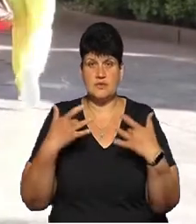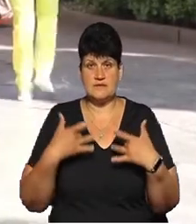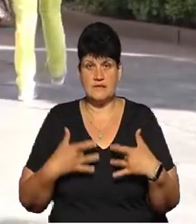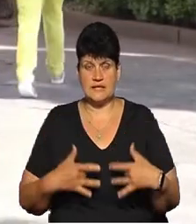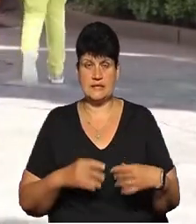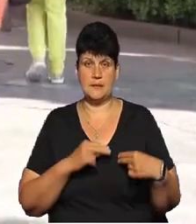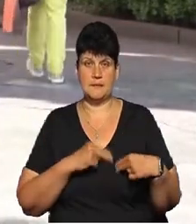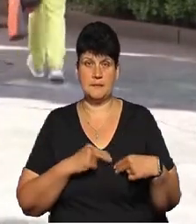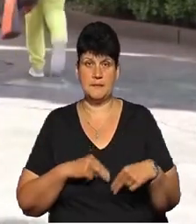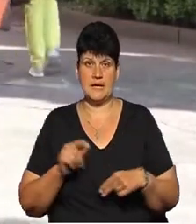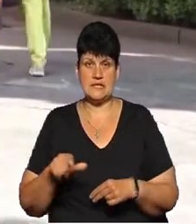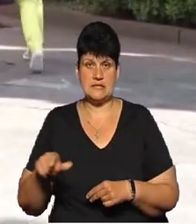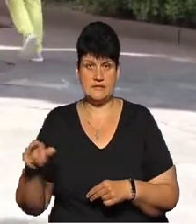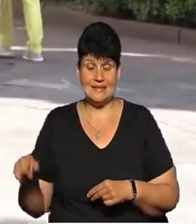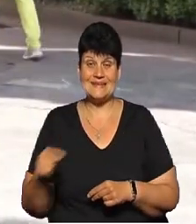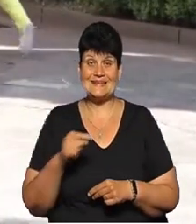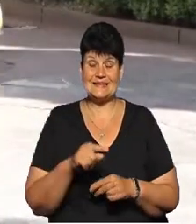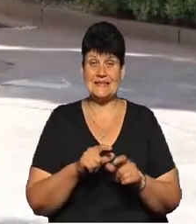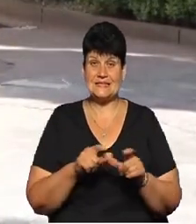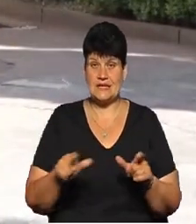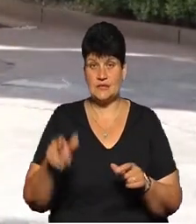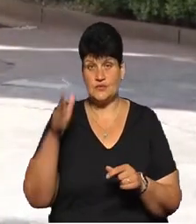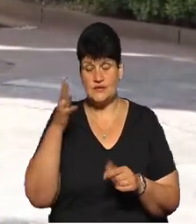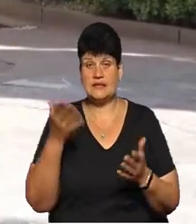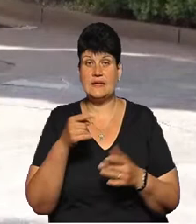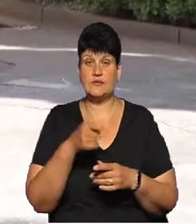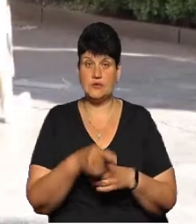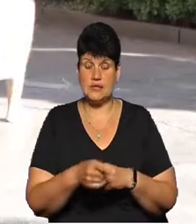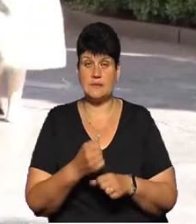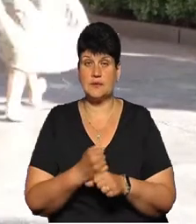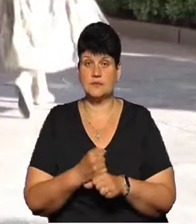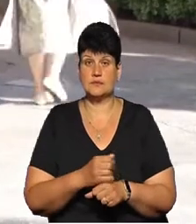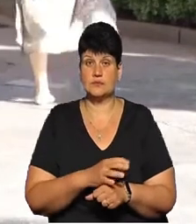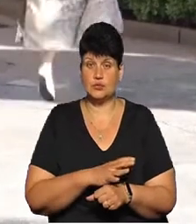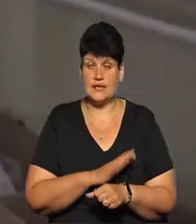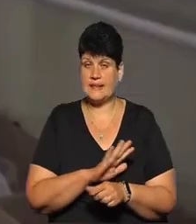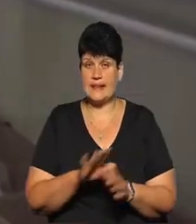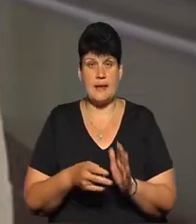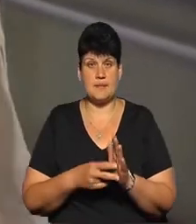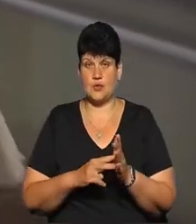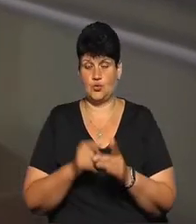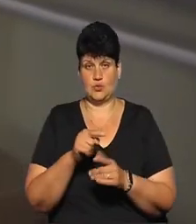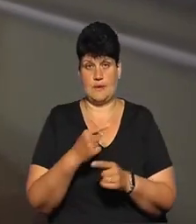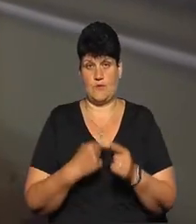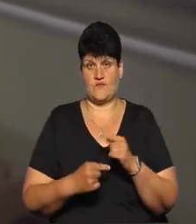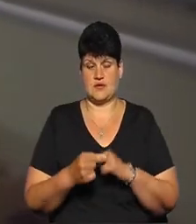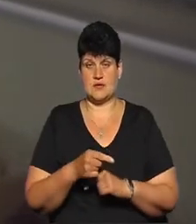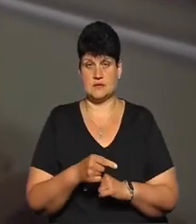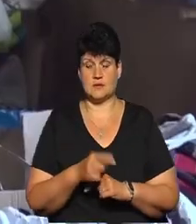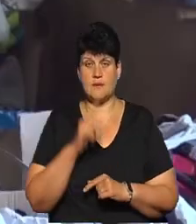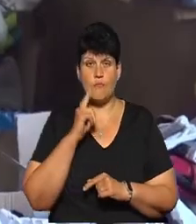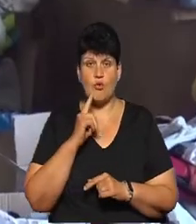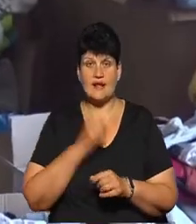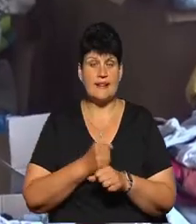працівників з тих закладів освіти, де вони працювали, і не планують вони туди повертатися. Допоки не влаштувалась на